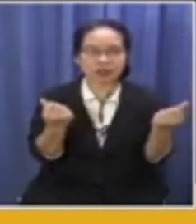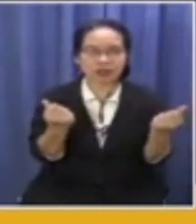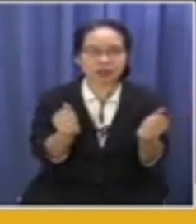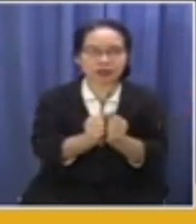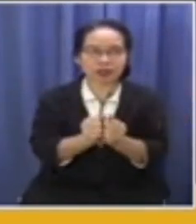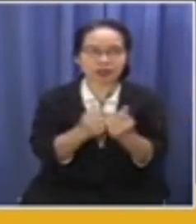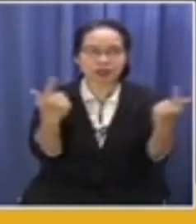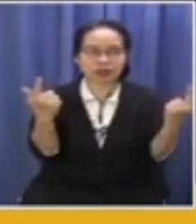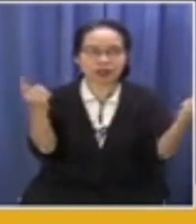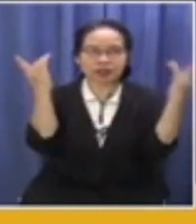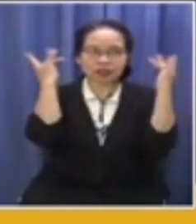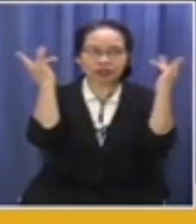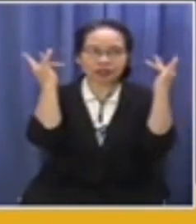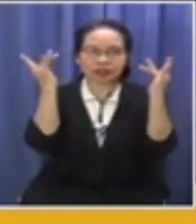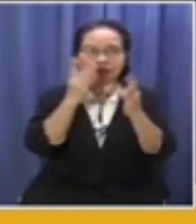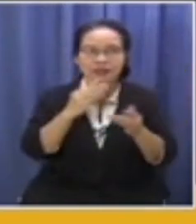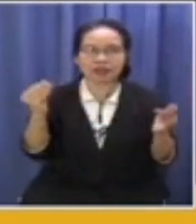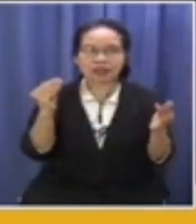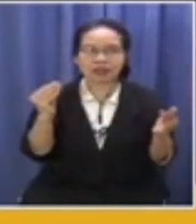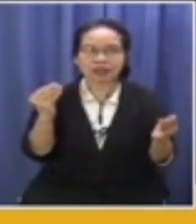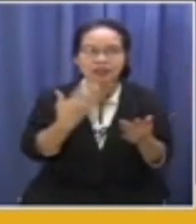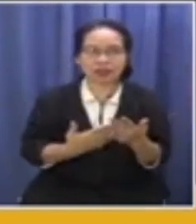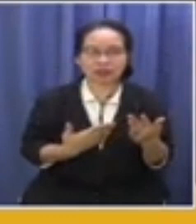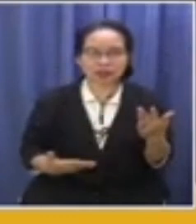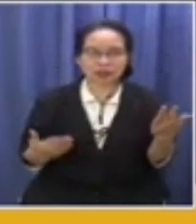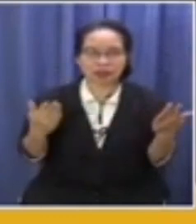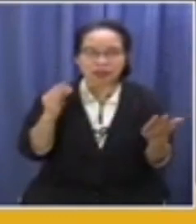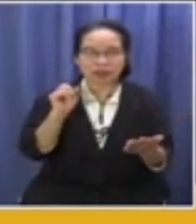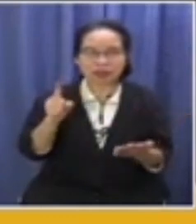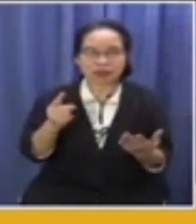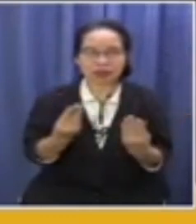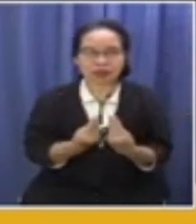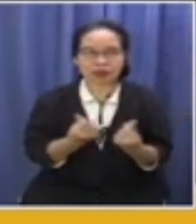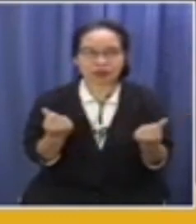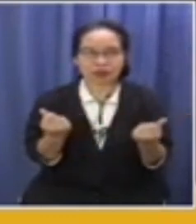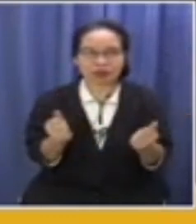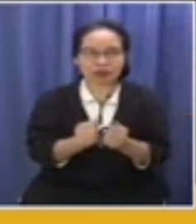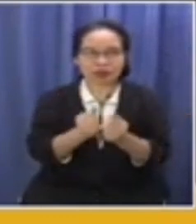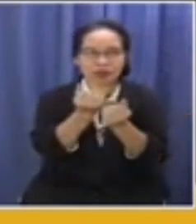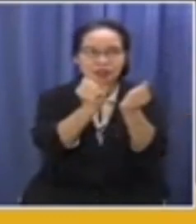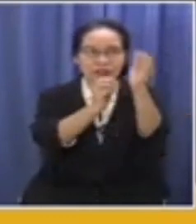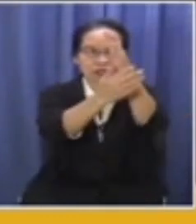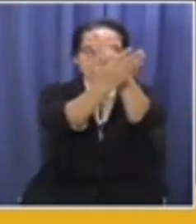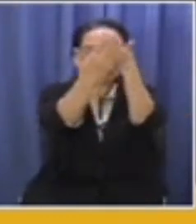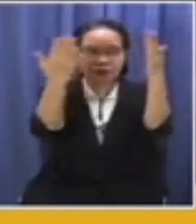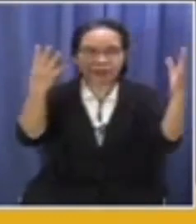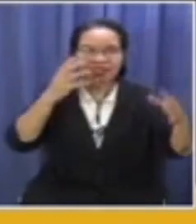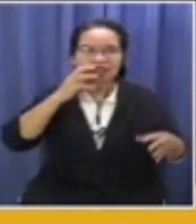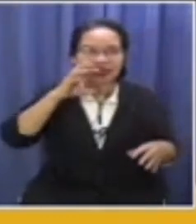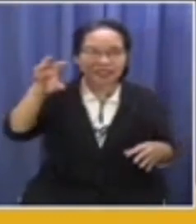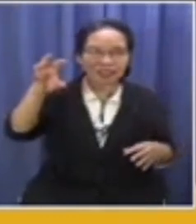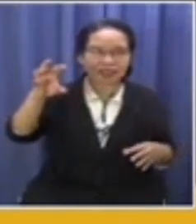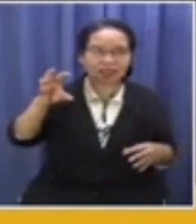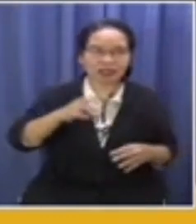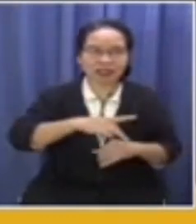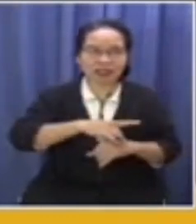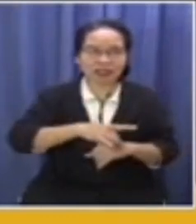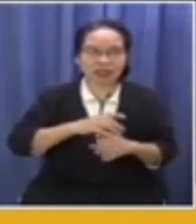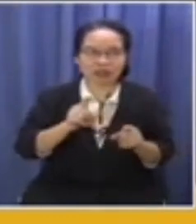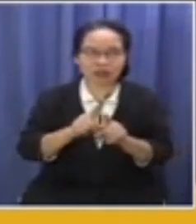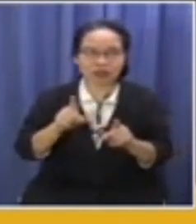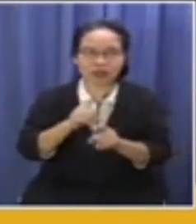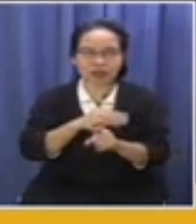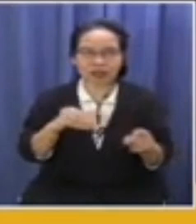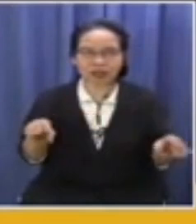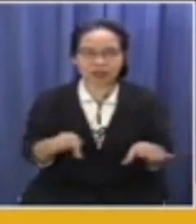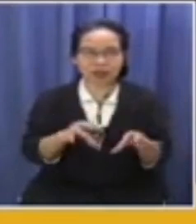na kasabay ng malaking Ugong at ang mga bagay sa langit ay mapupugnaw Sa matinding init at